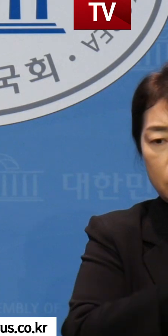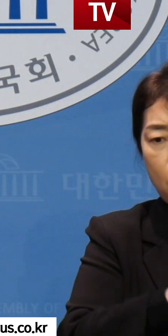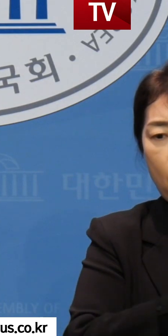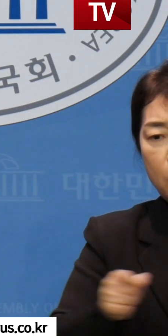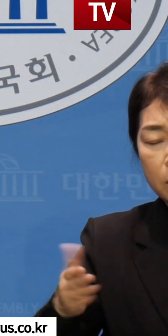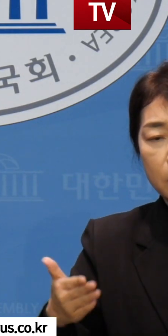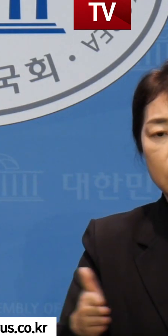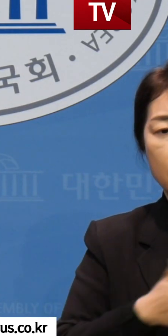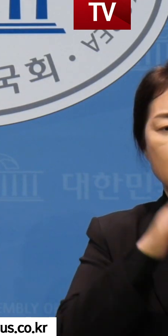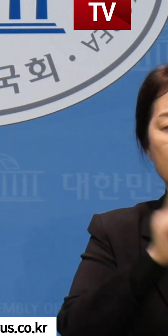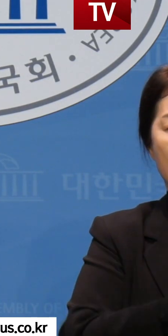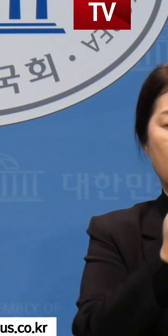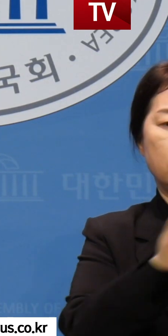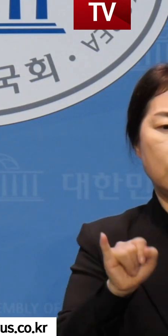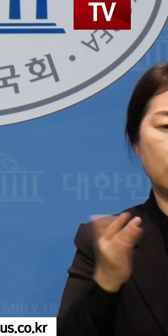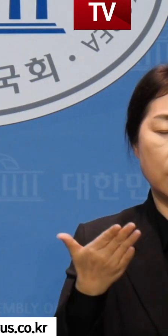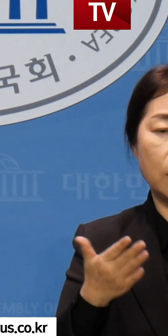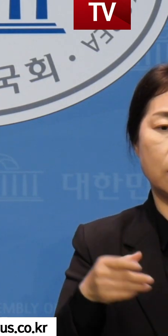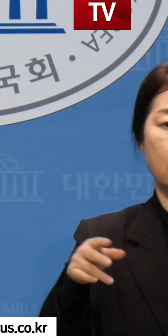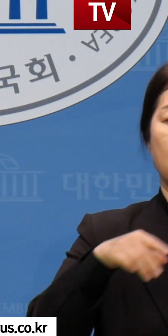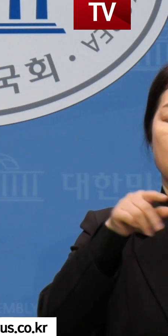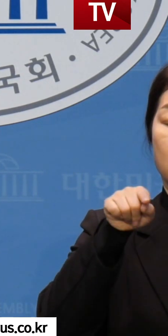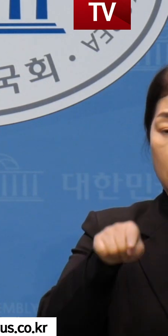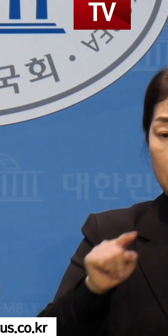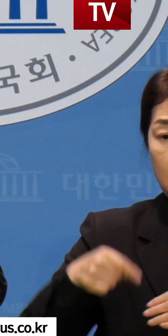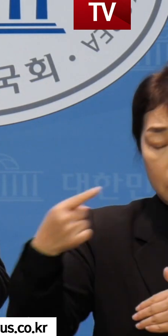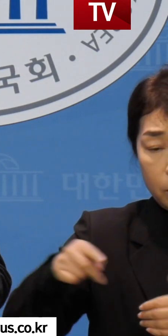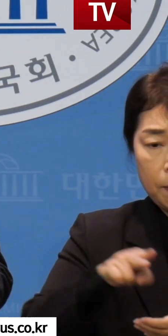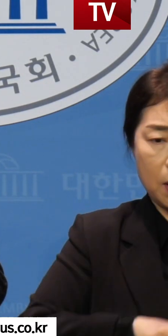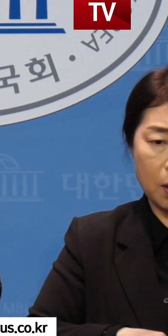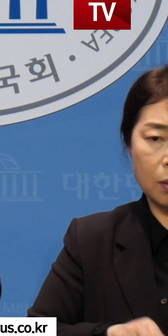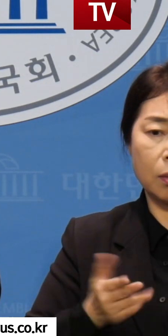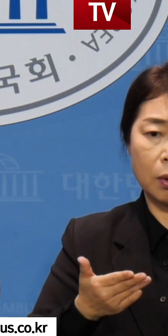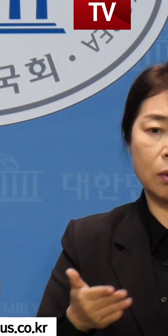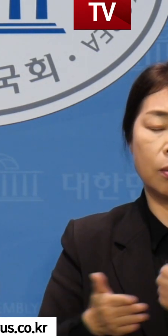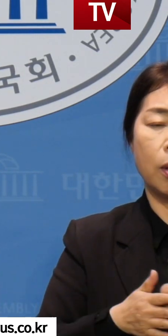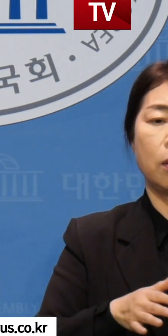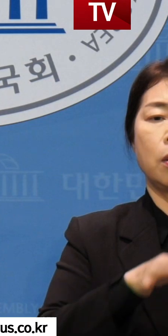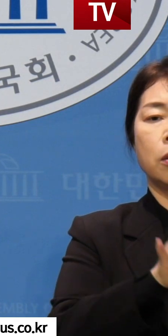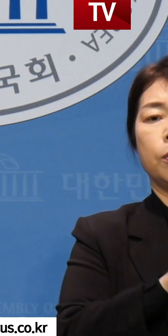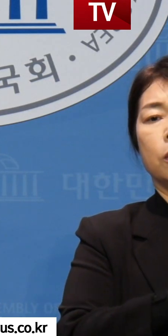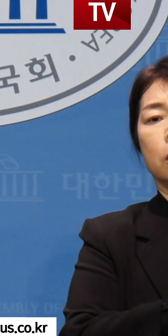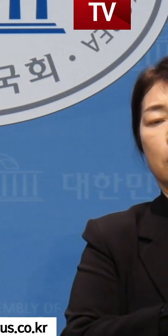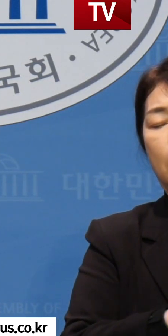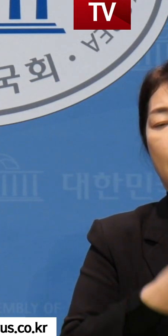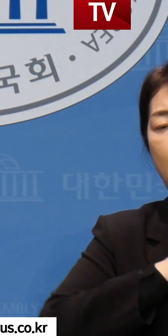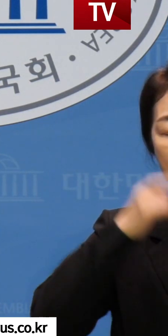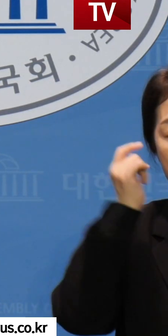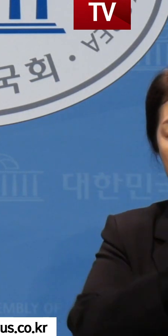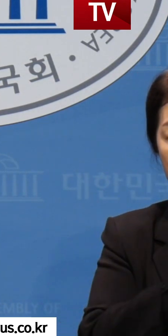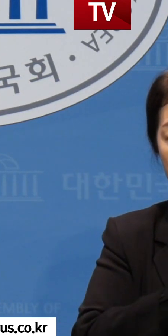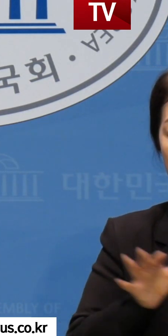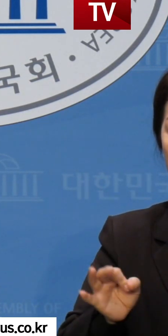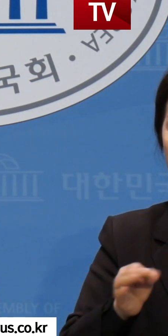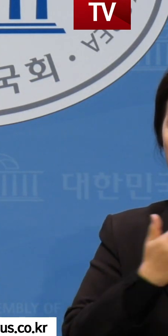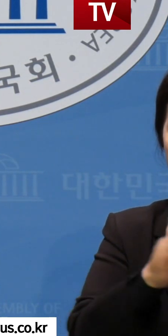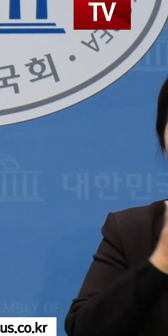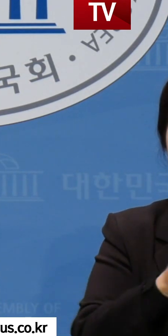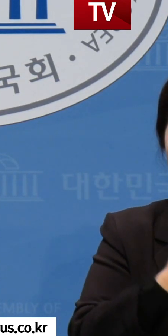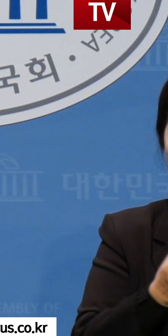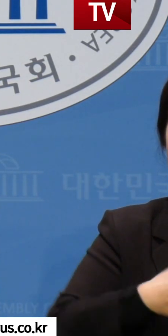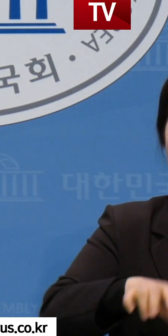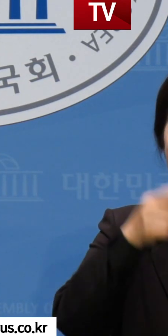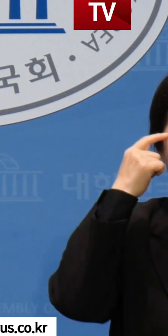전환되어 매각 추심 절차로 가는 대신 금융기관이 자체적으로 장기 분할 상환